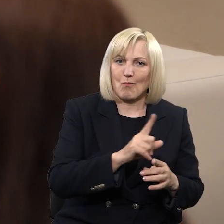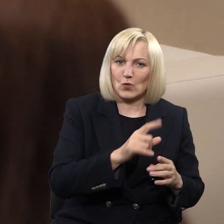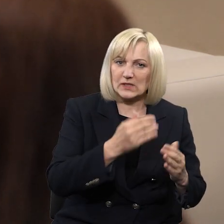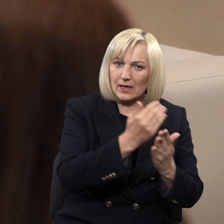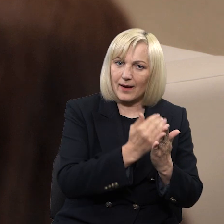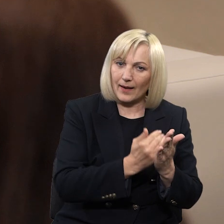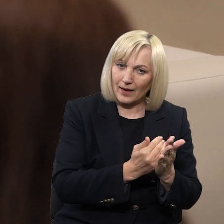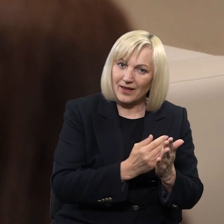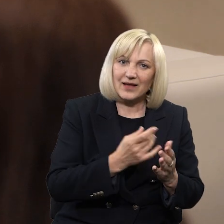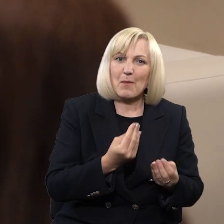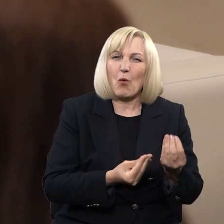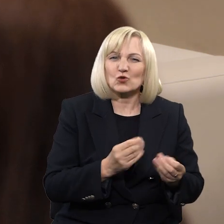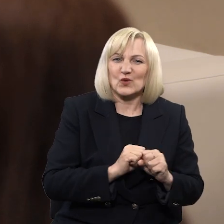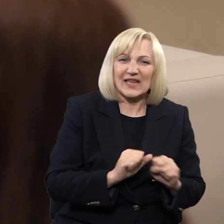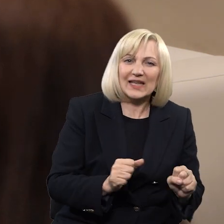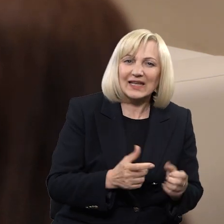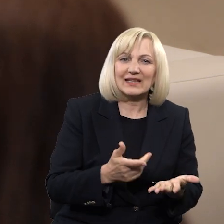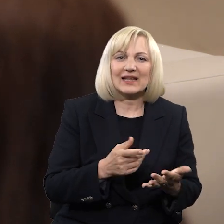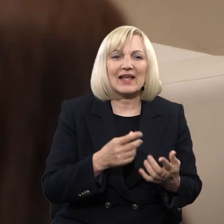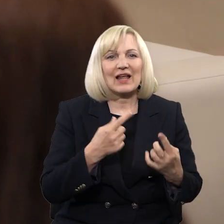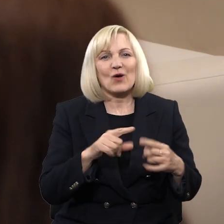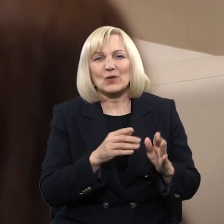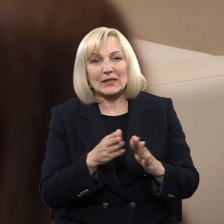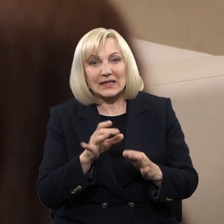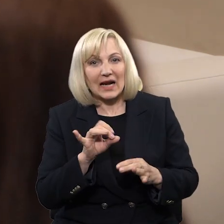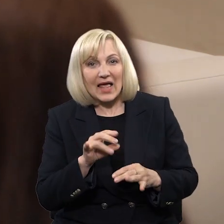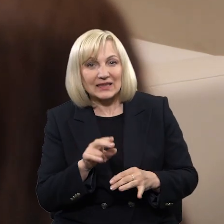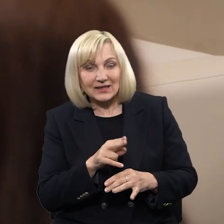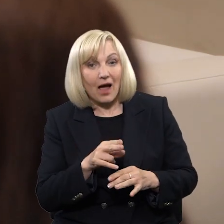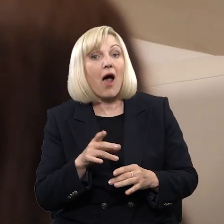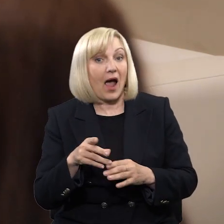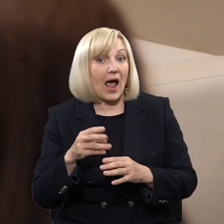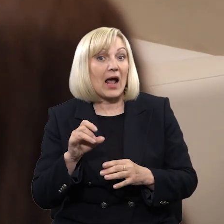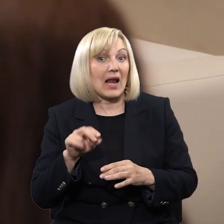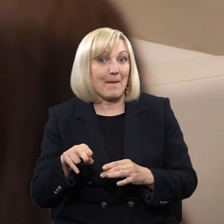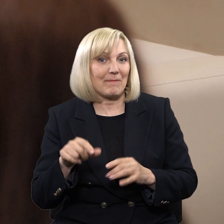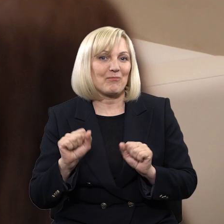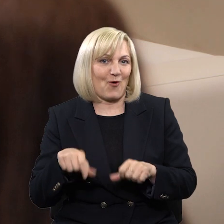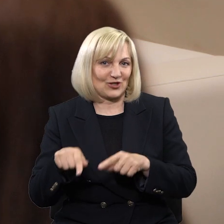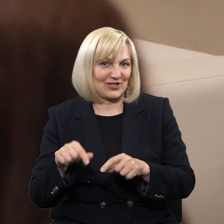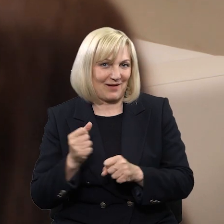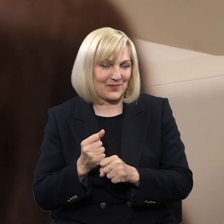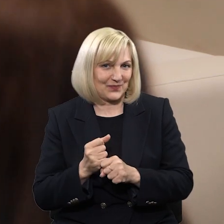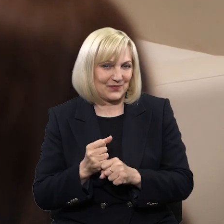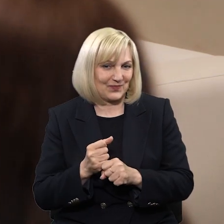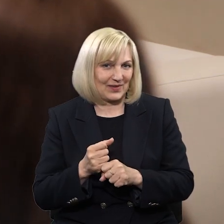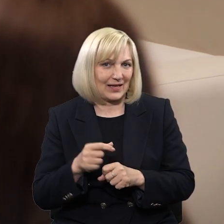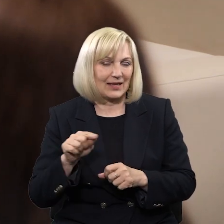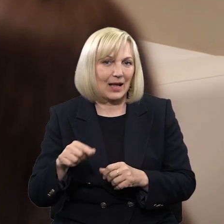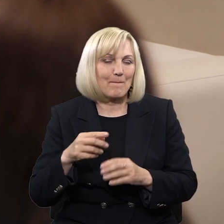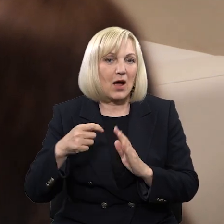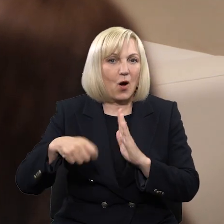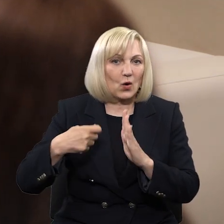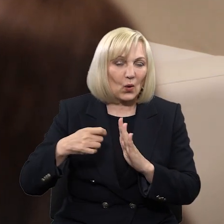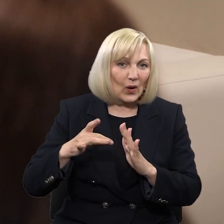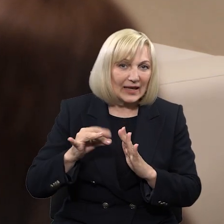позволяем себе как там пошутить или пойти в тренды то в клипах мы себе это иногда позволяет вот здесь вот эти